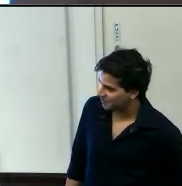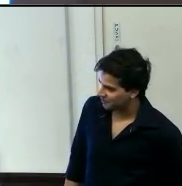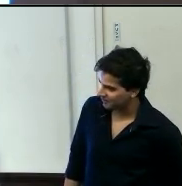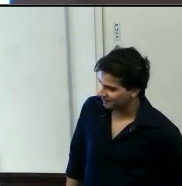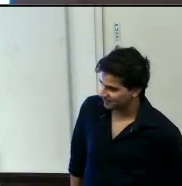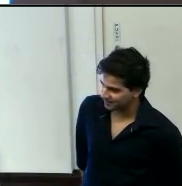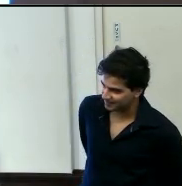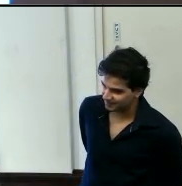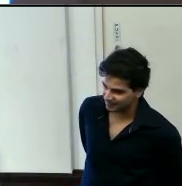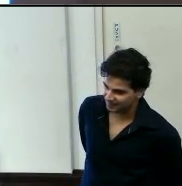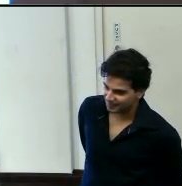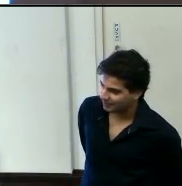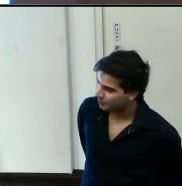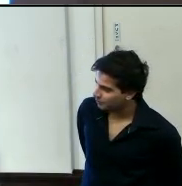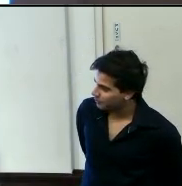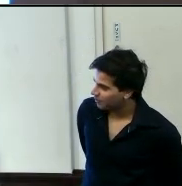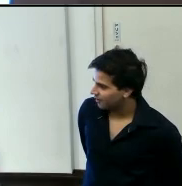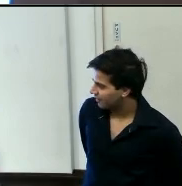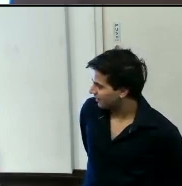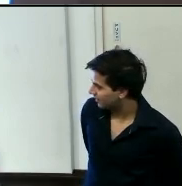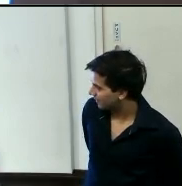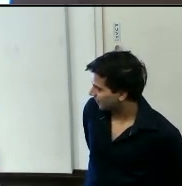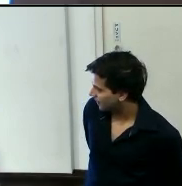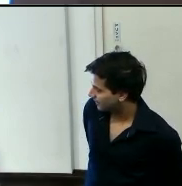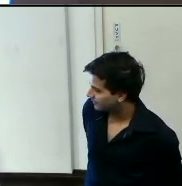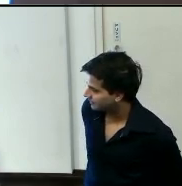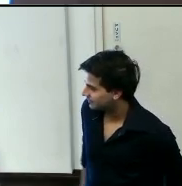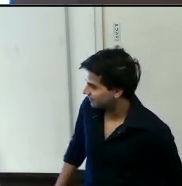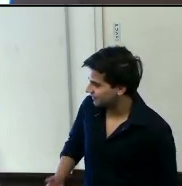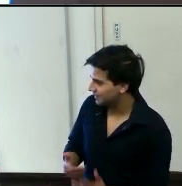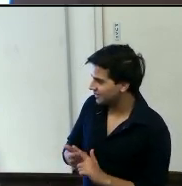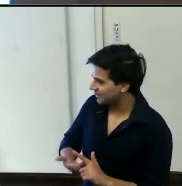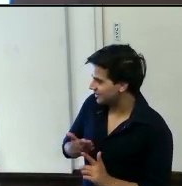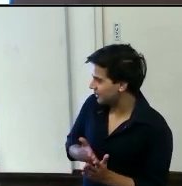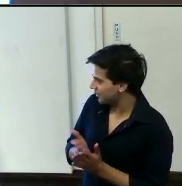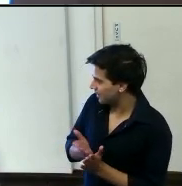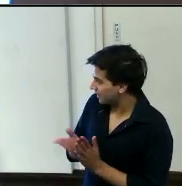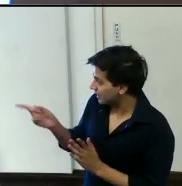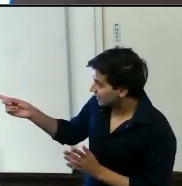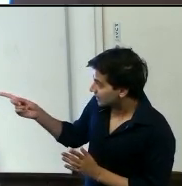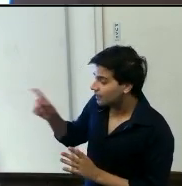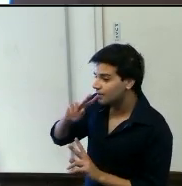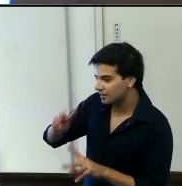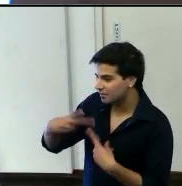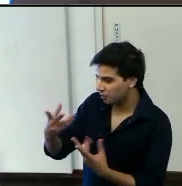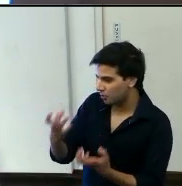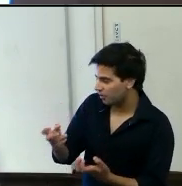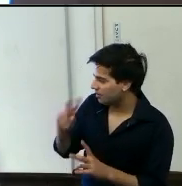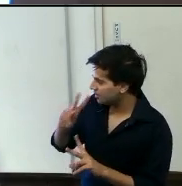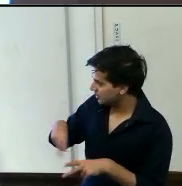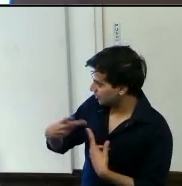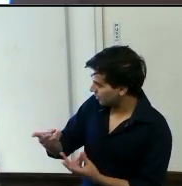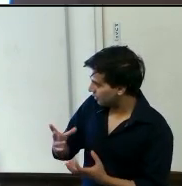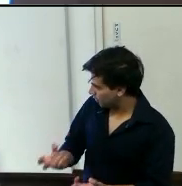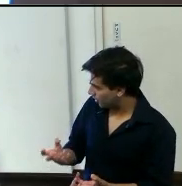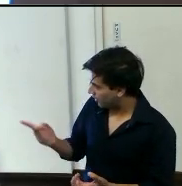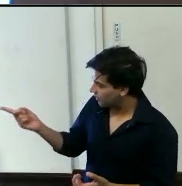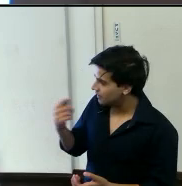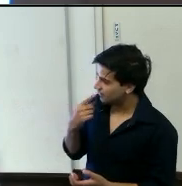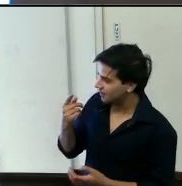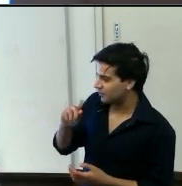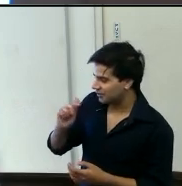ಇಮ್ಯಾಜಿನೇಷನ್, ಅದು ಸ್ಕಿಲ್ಗಳನ್ನೇ ವೇಸ್ ಆಫ್ ಟೀಚಿಂಗ್. ಆಮೇಲೆ ಐ ವುಡ್ ಲೈಕ್ ಟು ರೆಸ್ಪಾಂಡ್ ಟು ಯು. ಯೂಶಲಿ ವಿ ಹ್ಯಾವ್